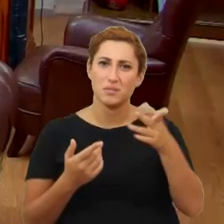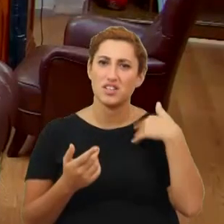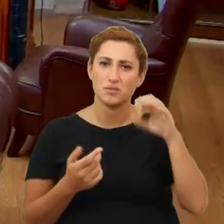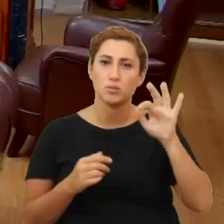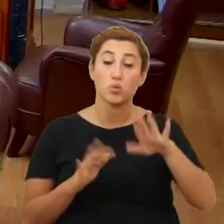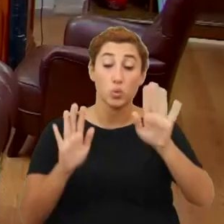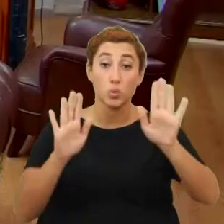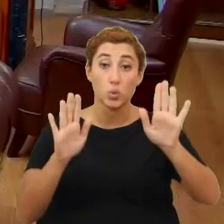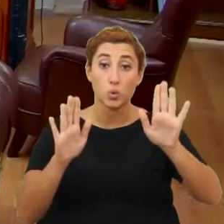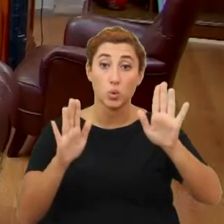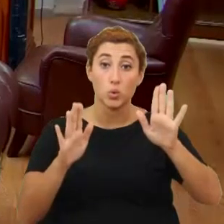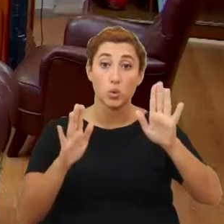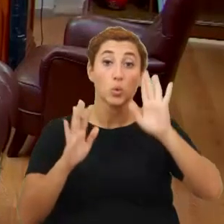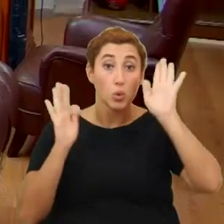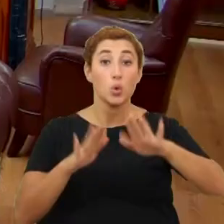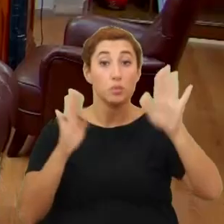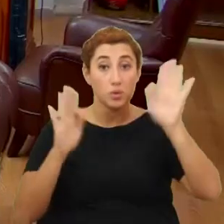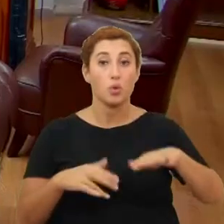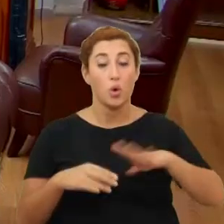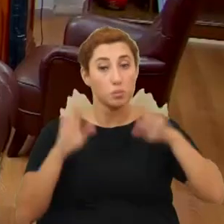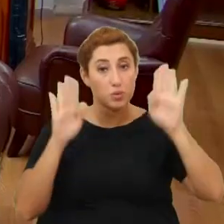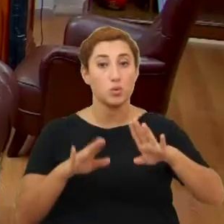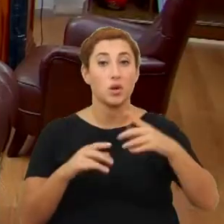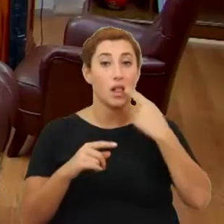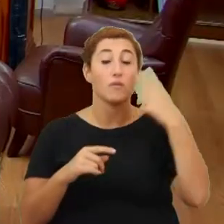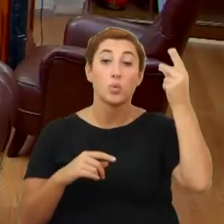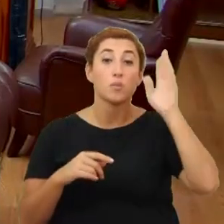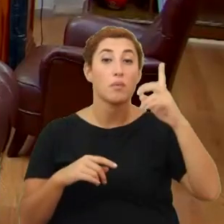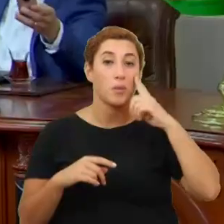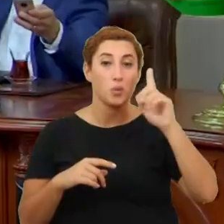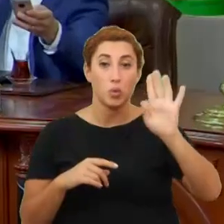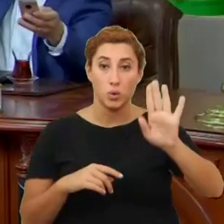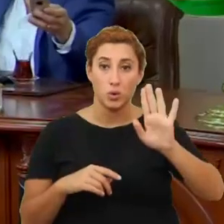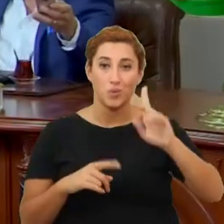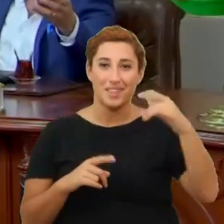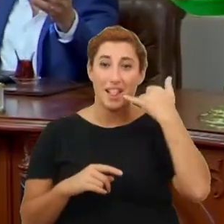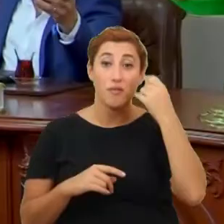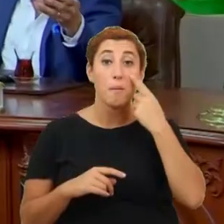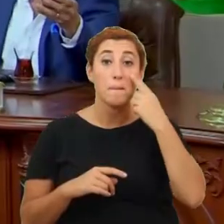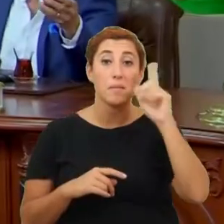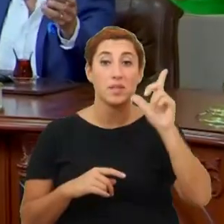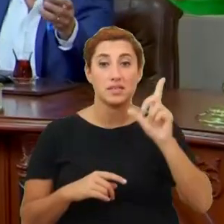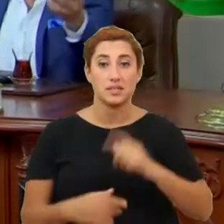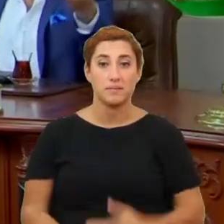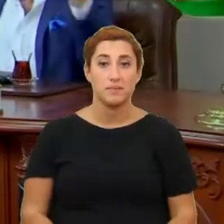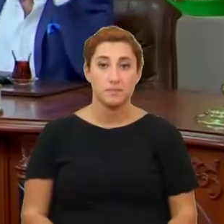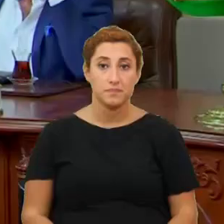Şşş, buraya... dur. Hayırlı olsun. Dur oğlum, dur ya, lafını unutma. Vallahi kestim, dur. Şu telefona bakmam lazım.